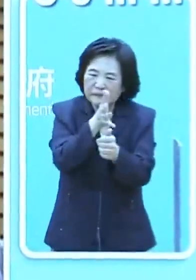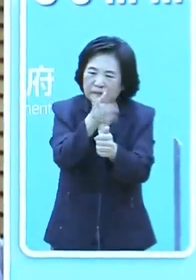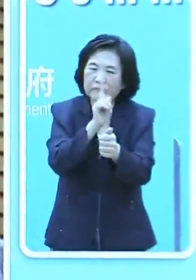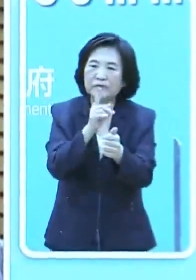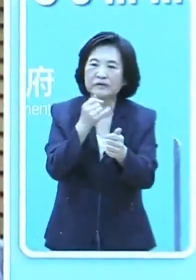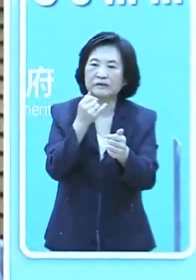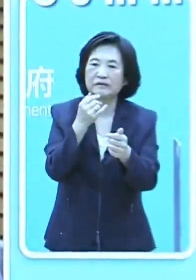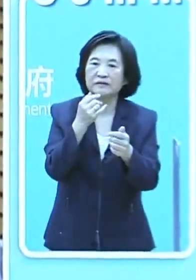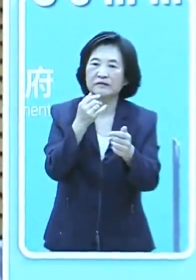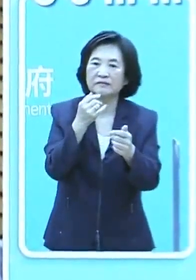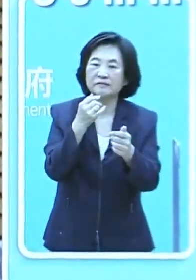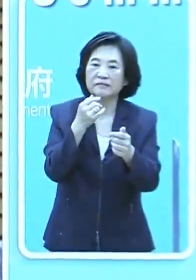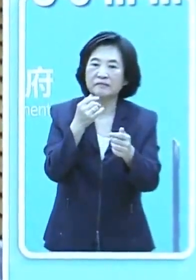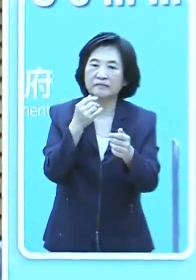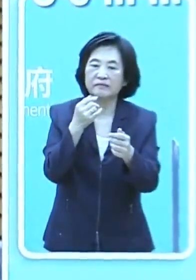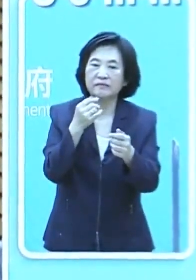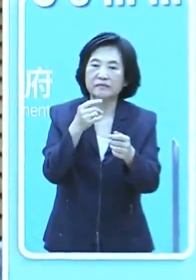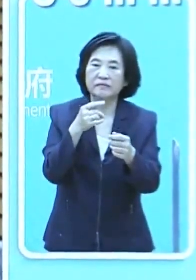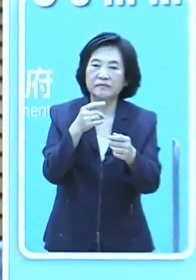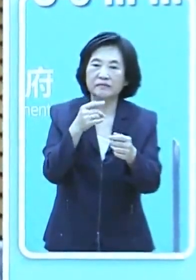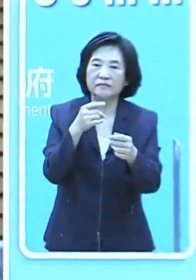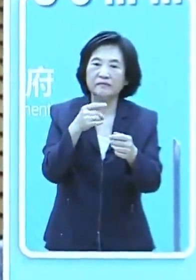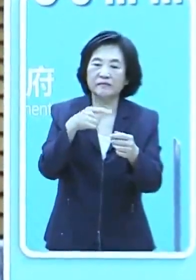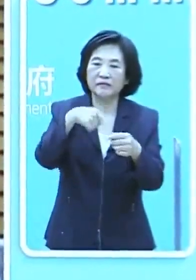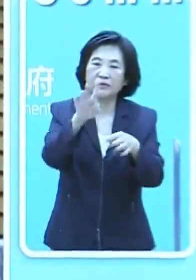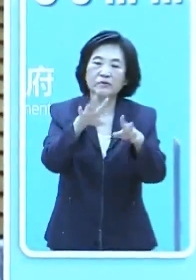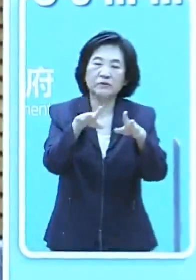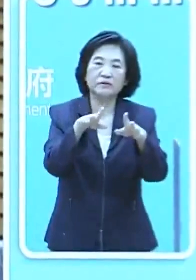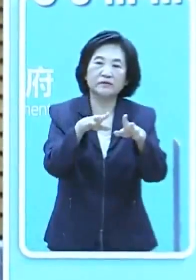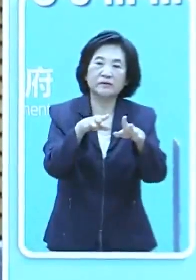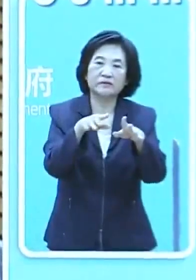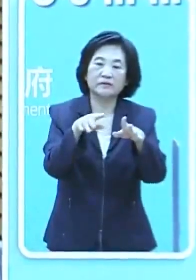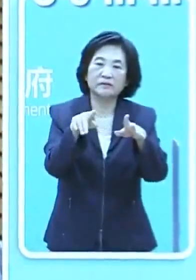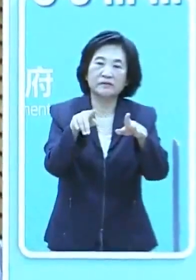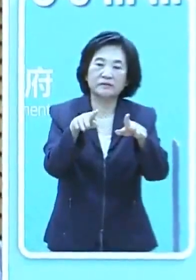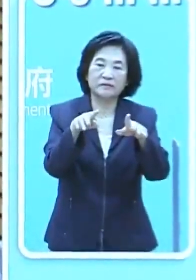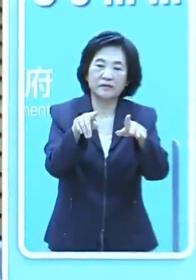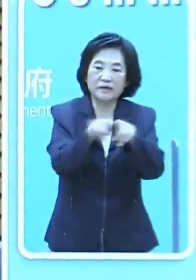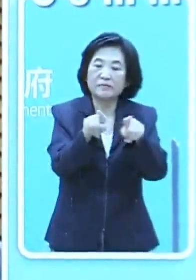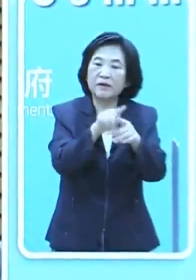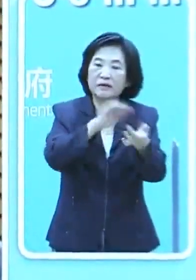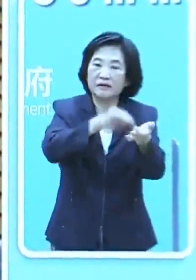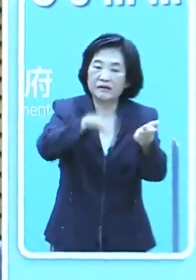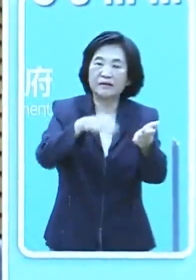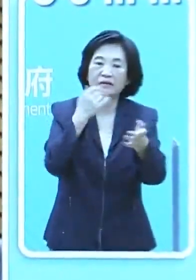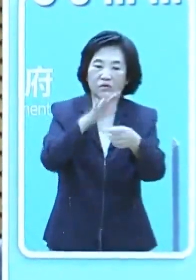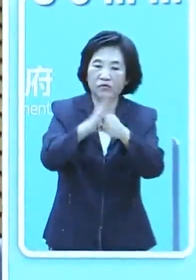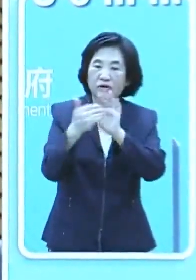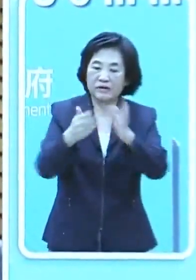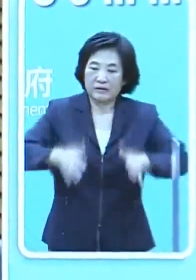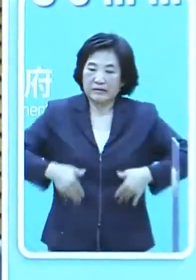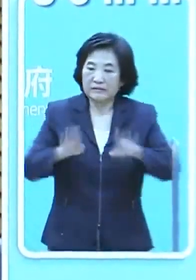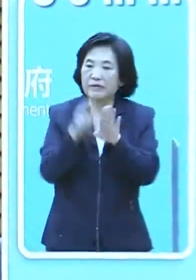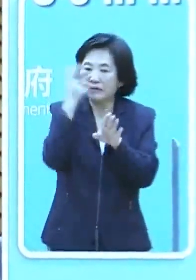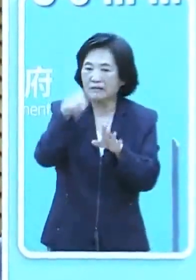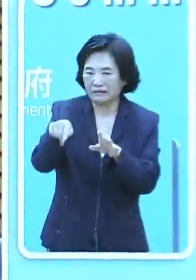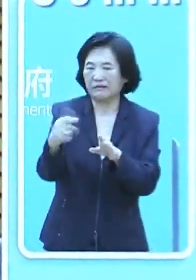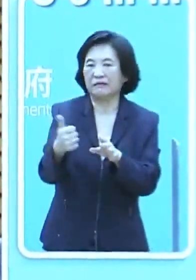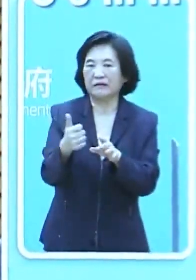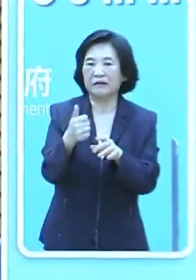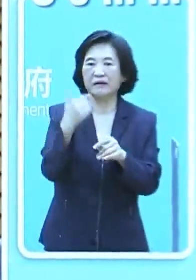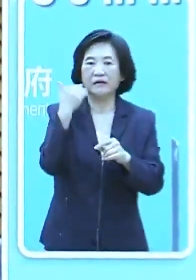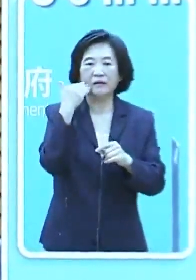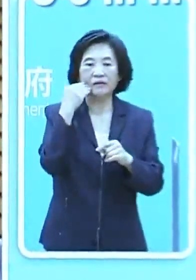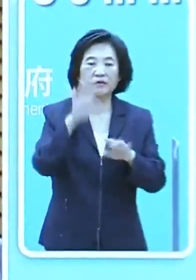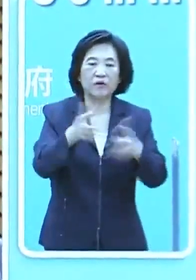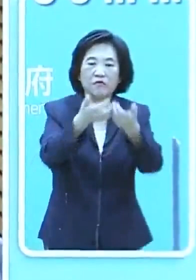那个一般的医院的，就一般的医院急诊外面的那个专门在看这个黄疫期门诊掉去看。那我需要说透过这种